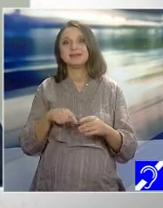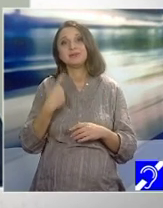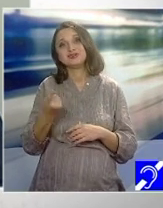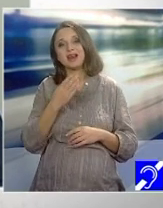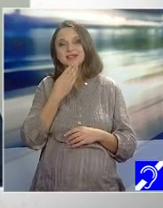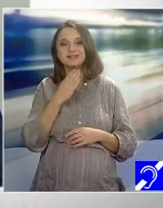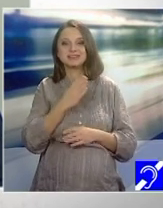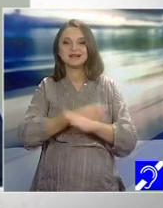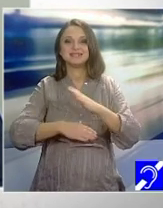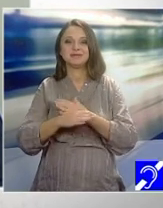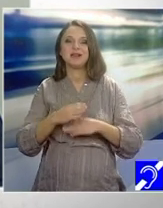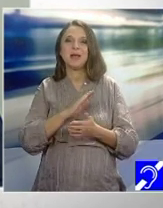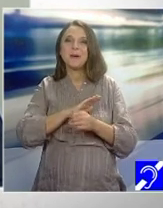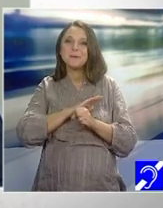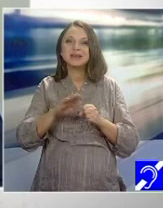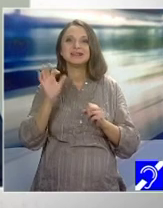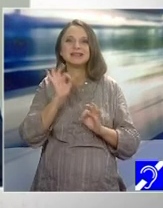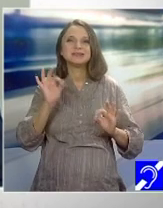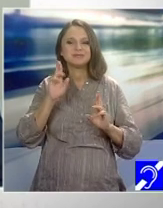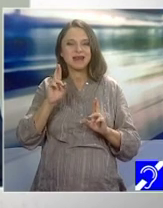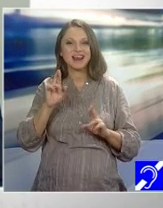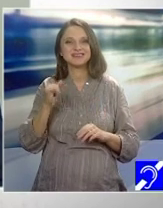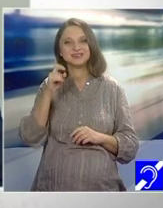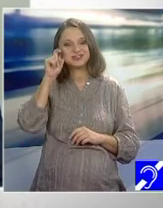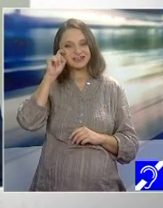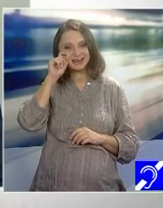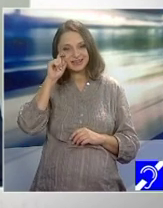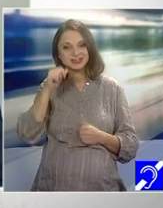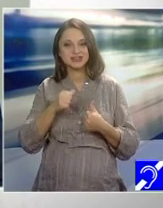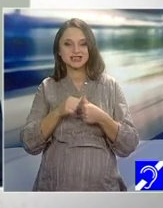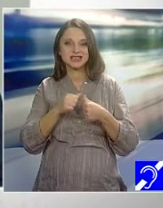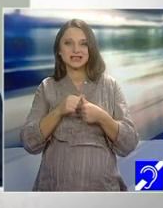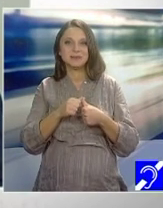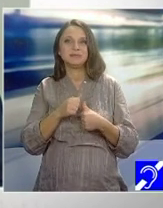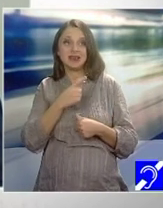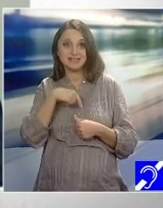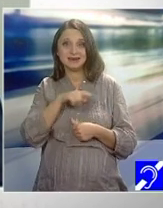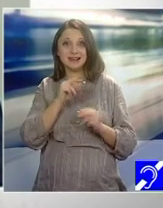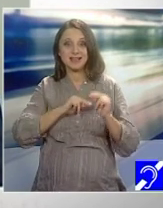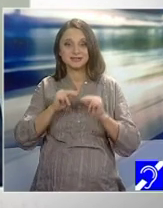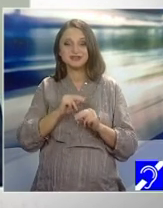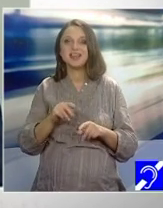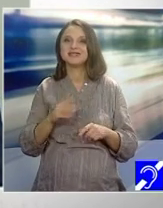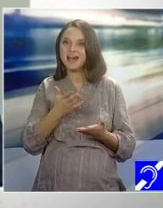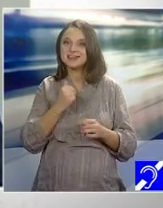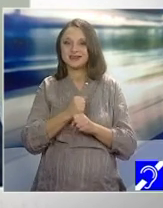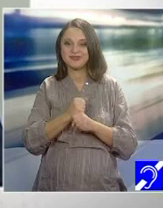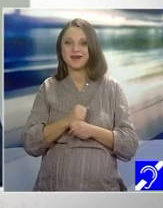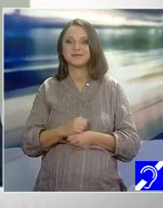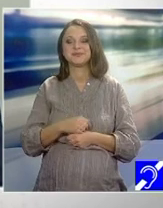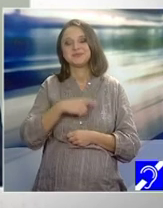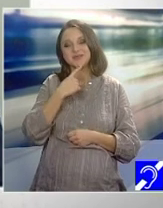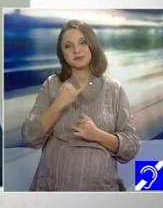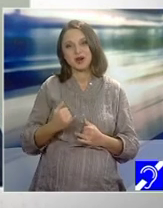față a dizabilității, plină de speranță și încredere, iar inițiativa prietenilor de la Beard Brothers exact aici se încadrează. Vă spun acum că